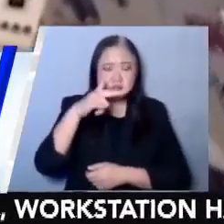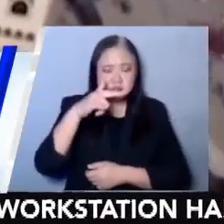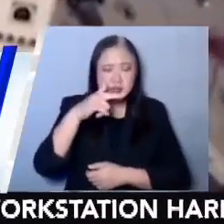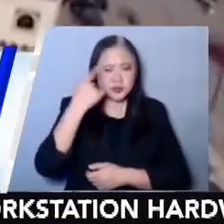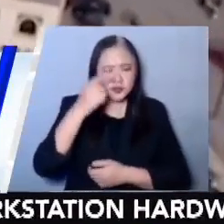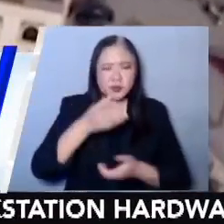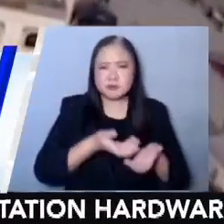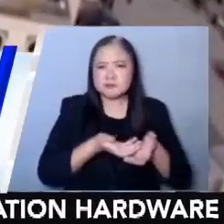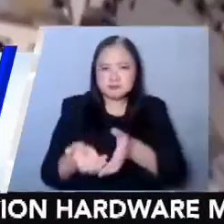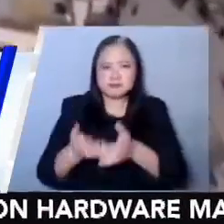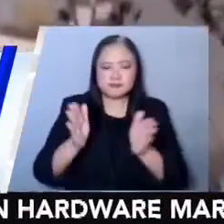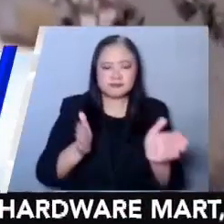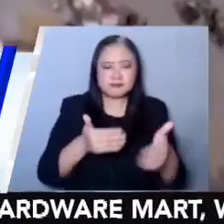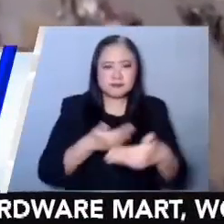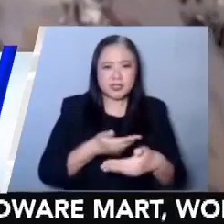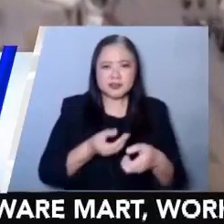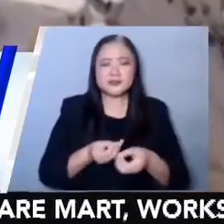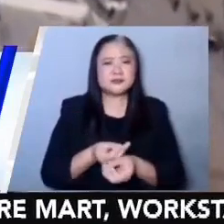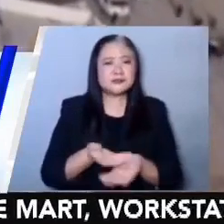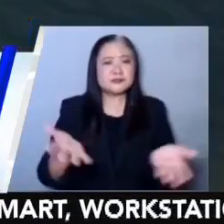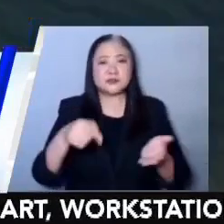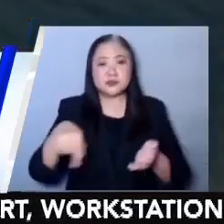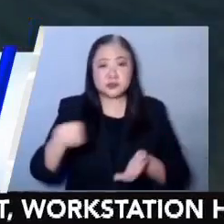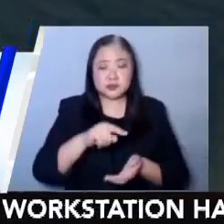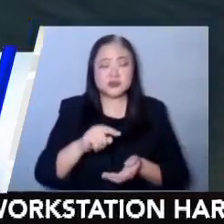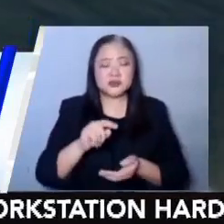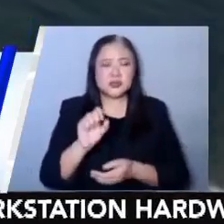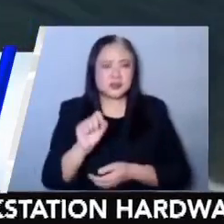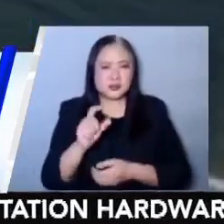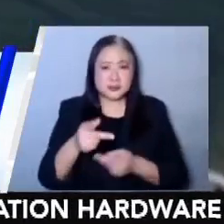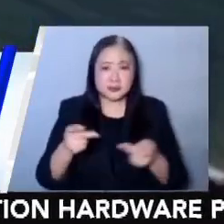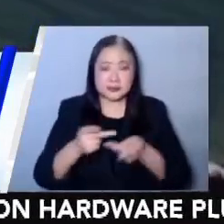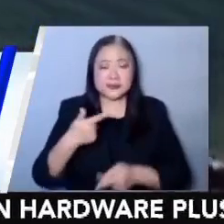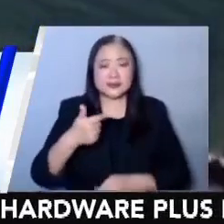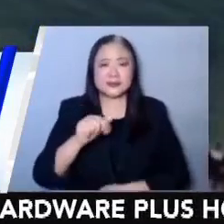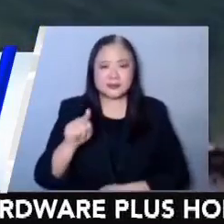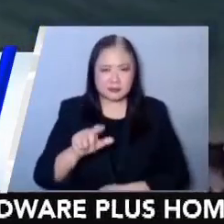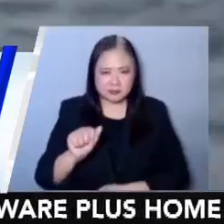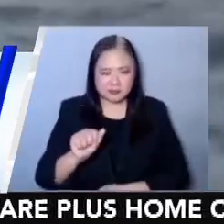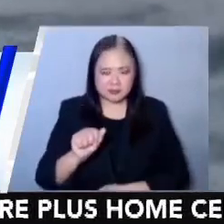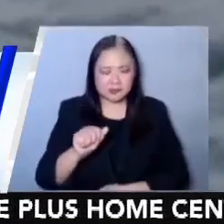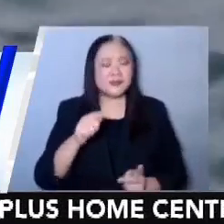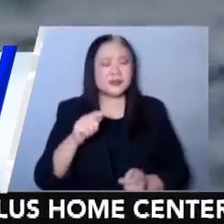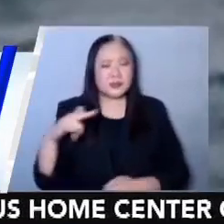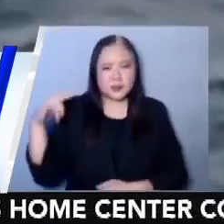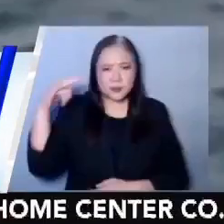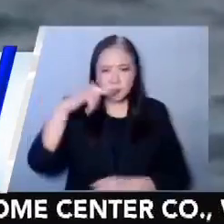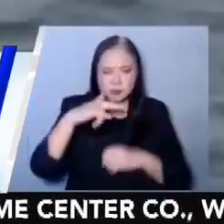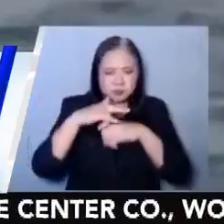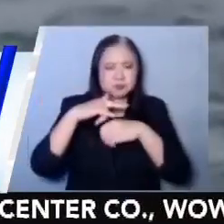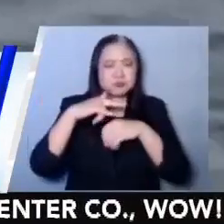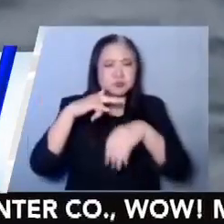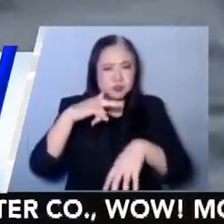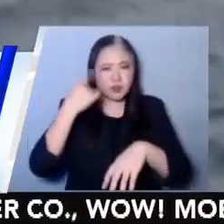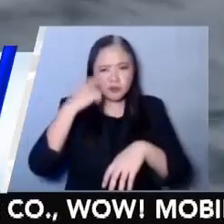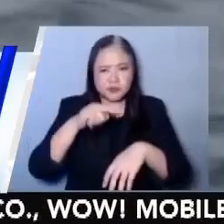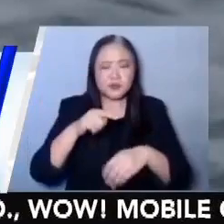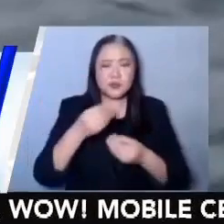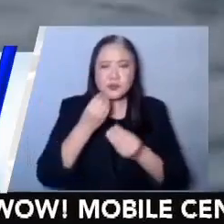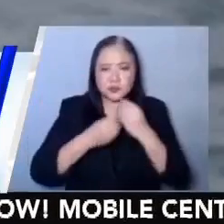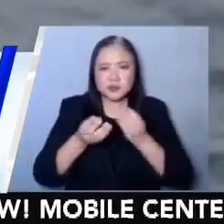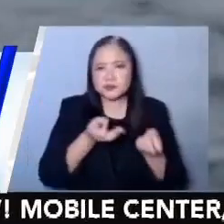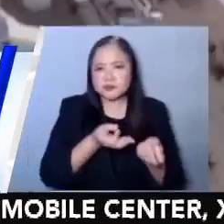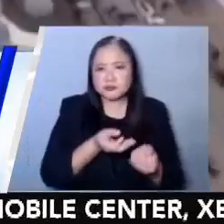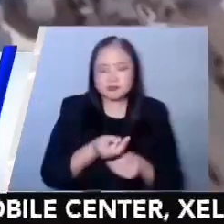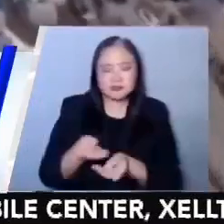sa 11 lugar sa Gaza. Ito na raw ang pinakamalaki nilang airdrop operation mula noong isang taon. Patuloy na humaharap